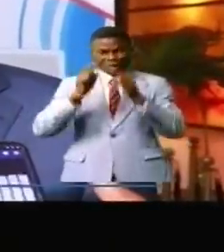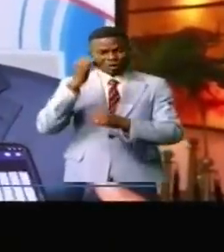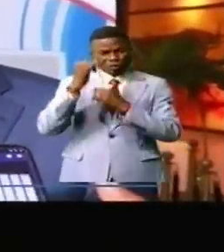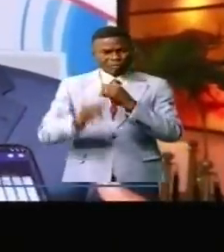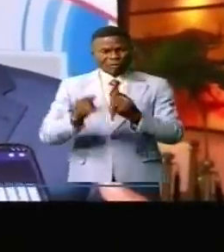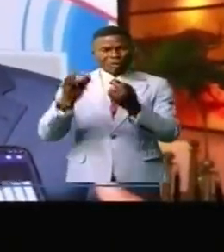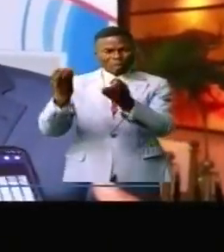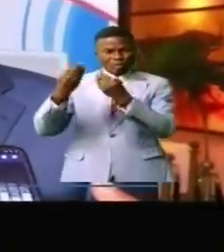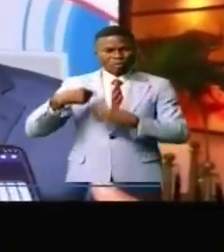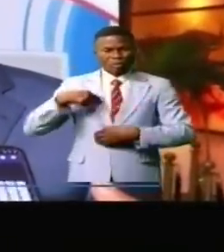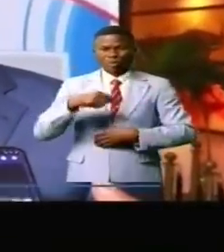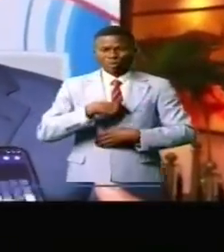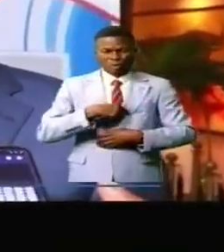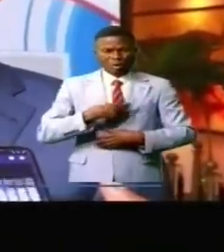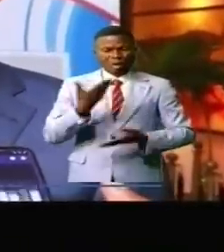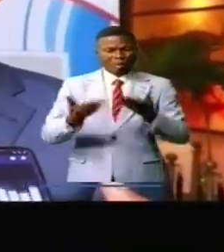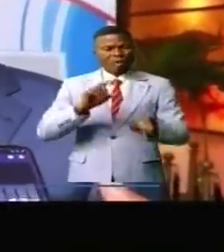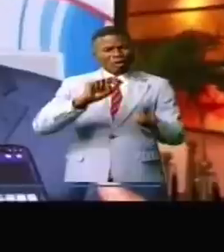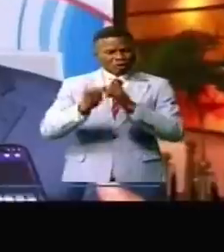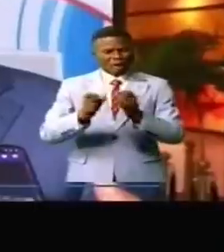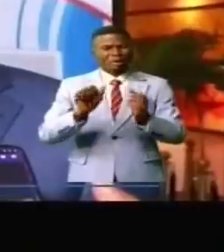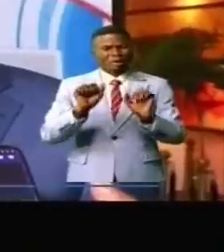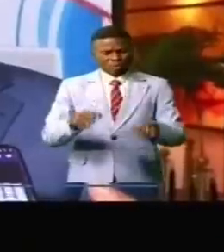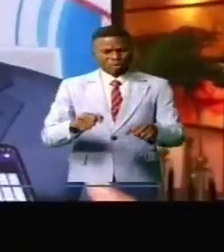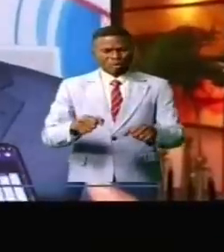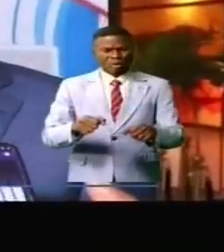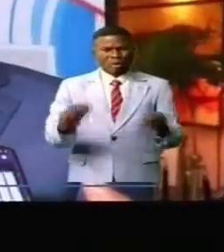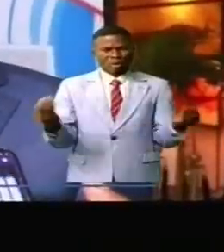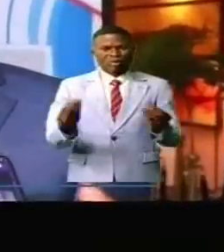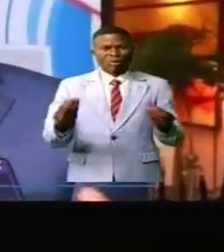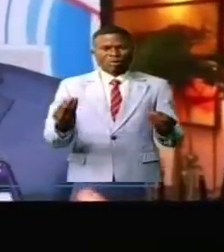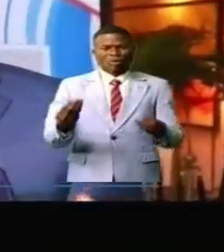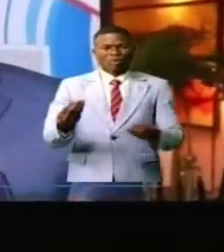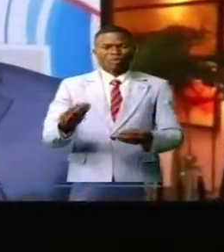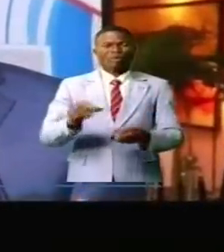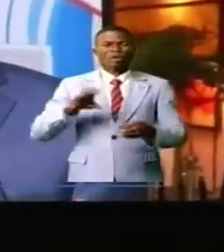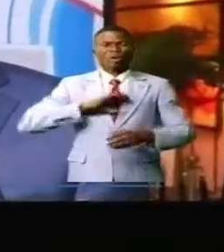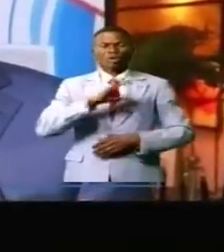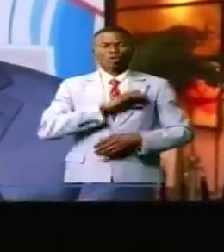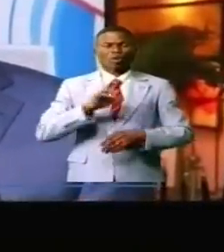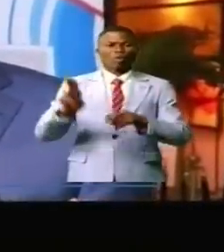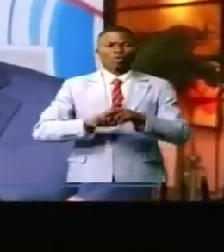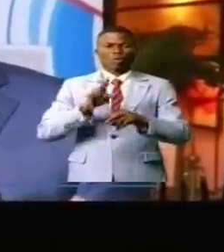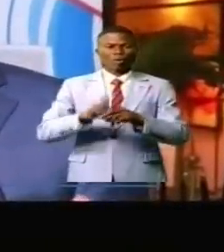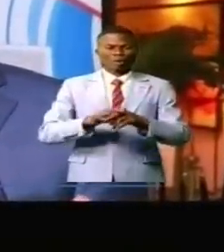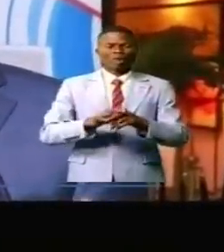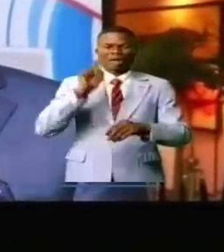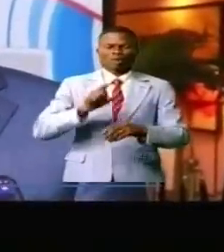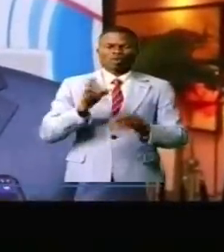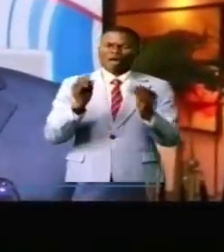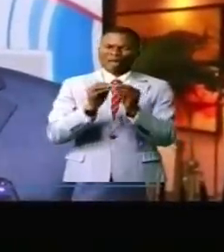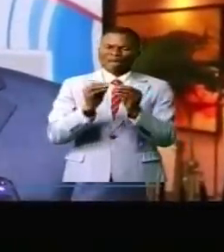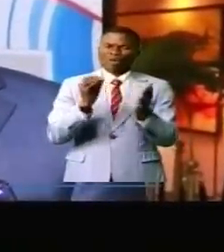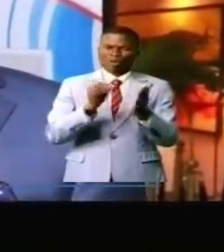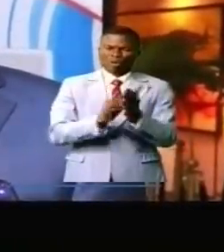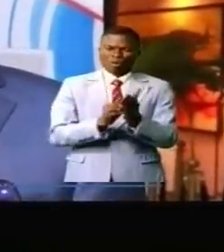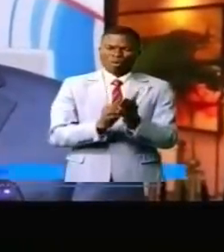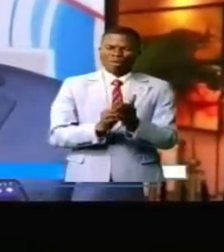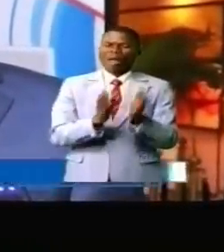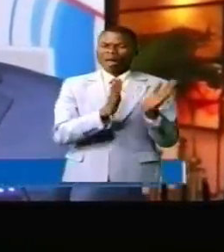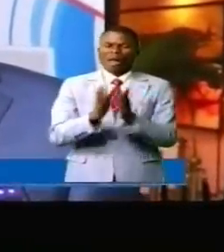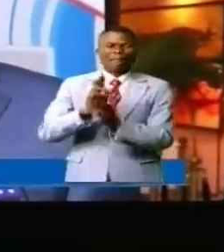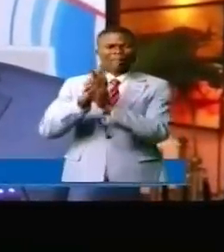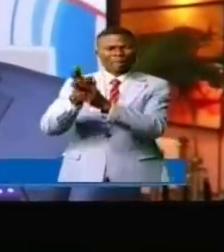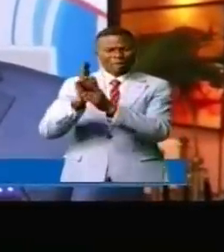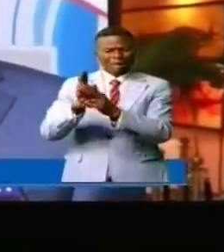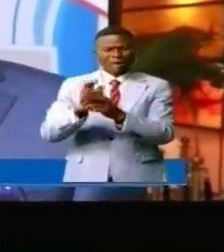pour nous, nous disons qu'on peut améliorer ça. C'est pour ça que le comité exécutif devra se réunir, argumenter. Il y a